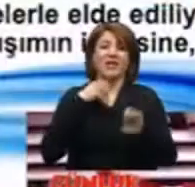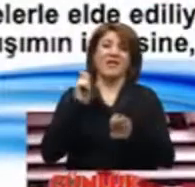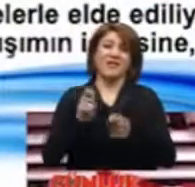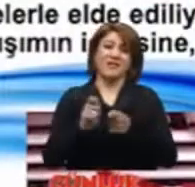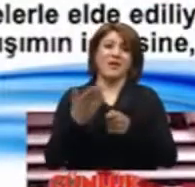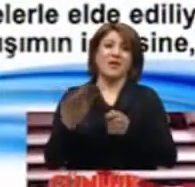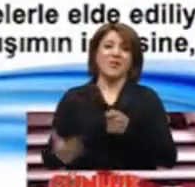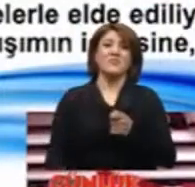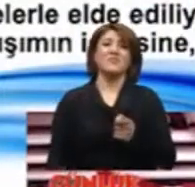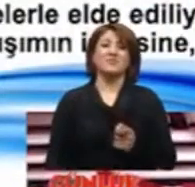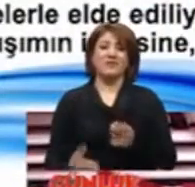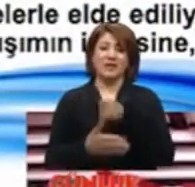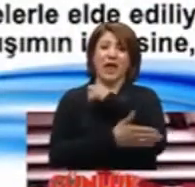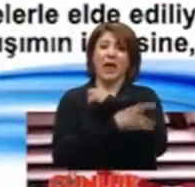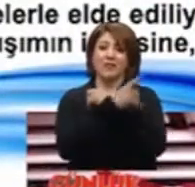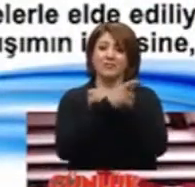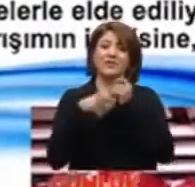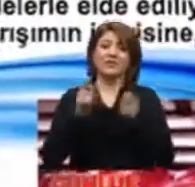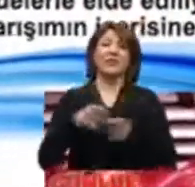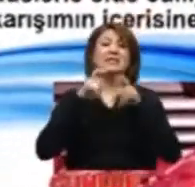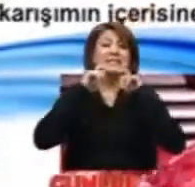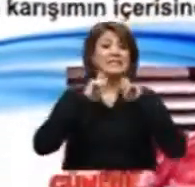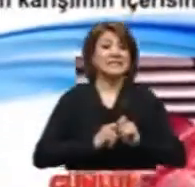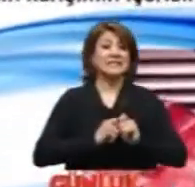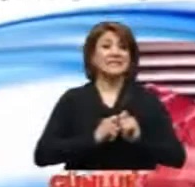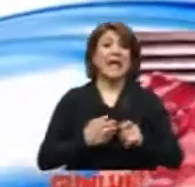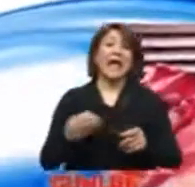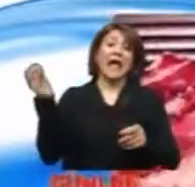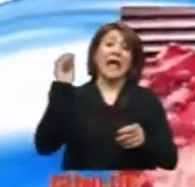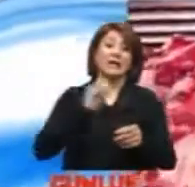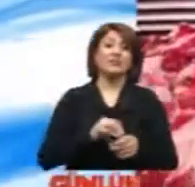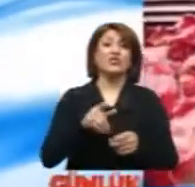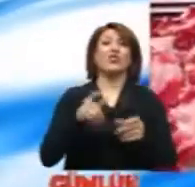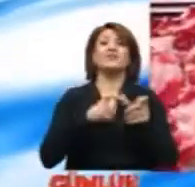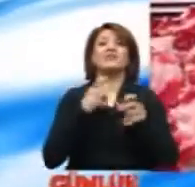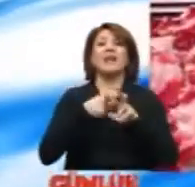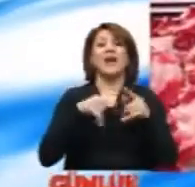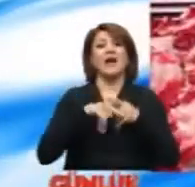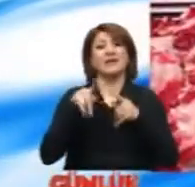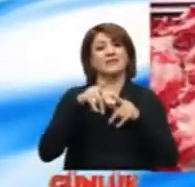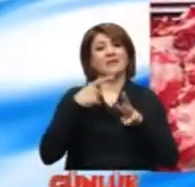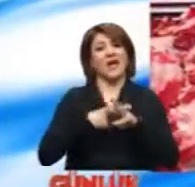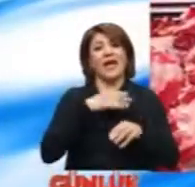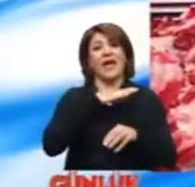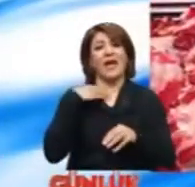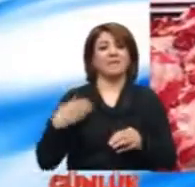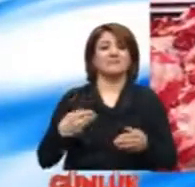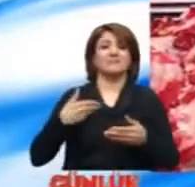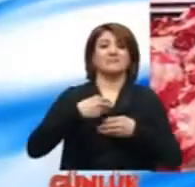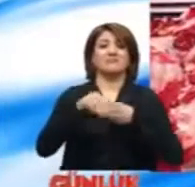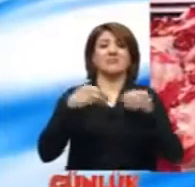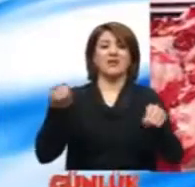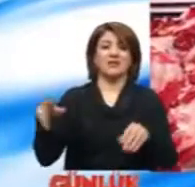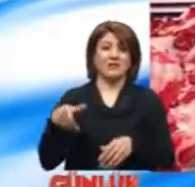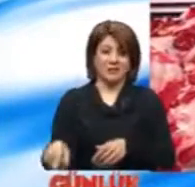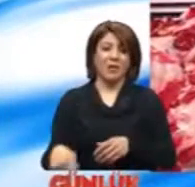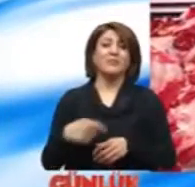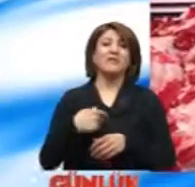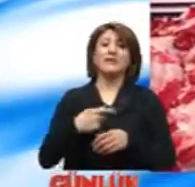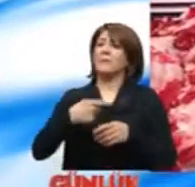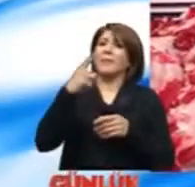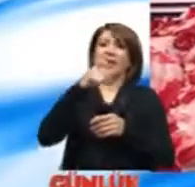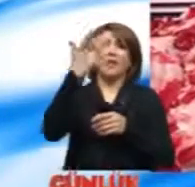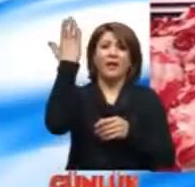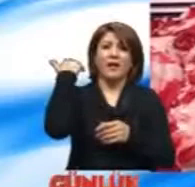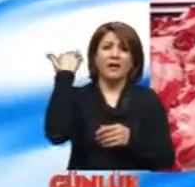bağlıyor sağ olsun. Ya, o konuda çok başarılı. Çin sonunda sahte eti de piyasaya sürdü. Geçtiğimiz ay sahte yumurta skandalıyla gündeme gelen